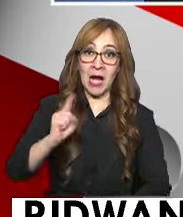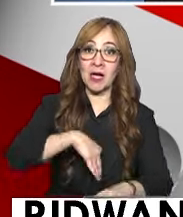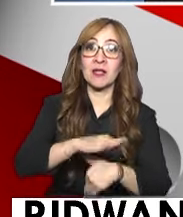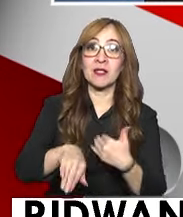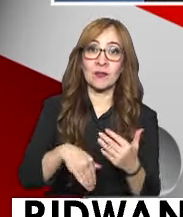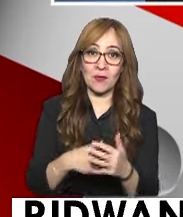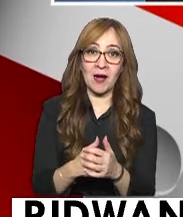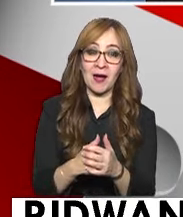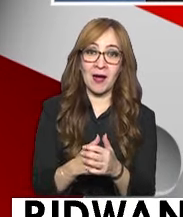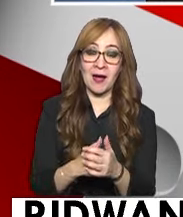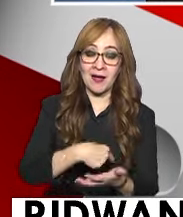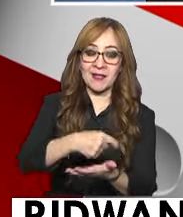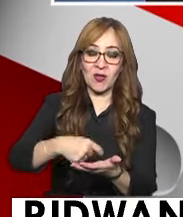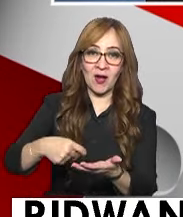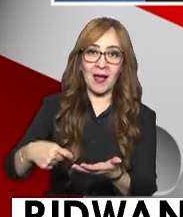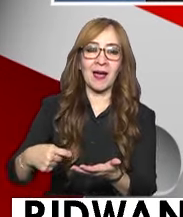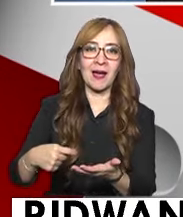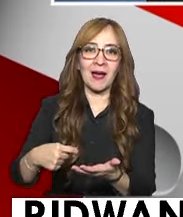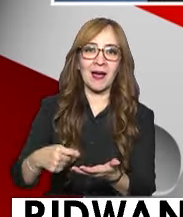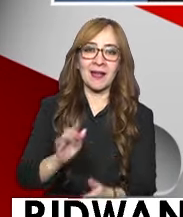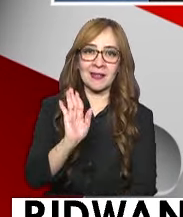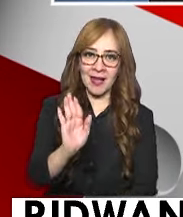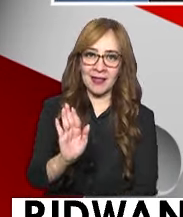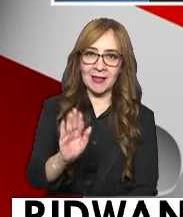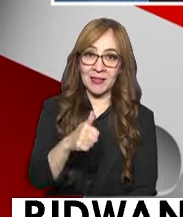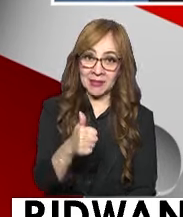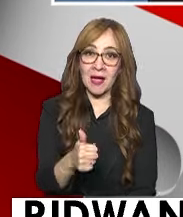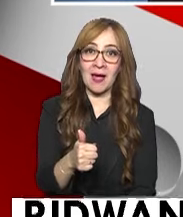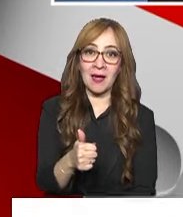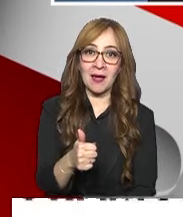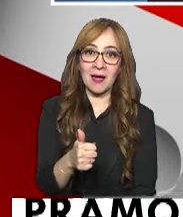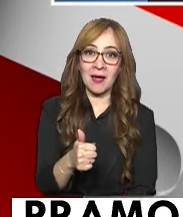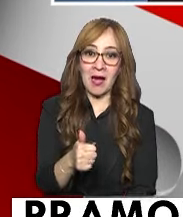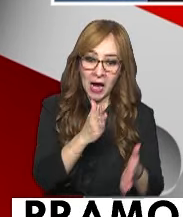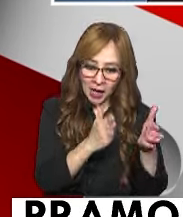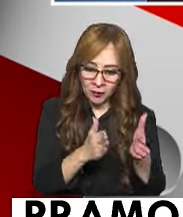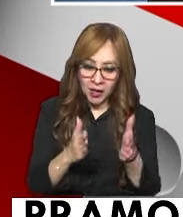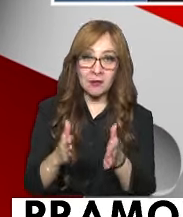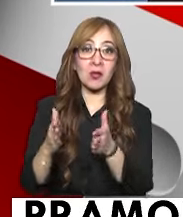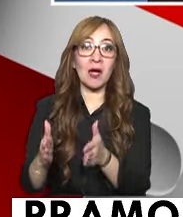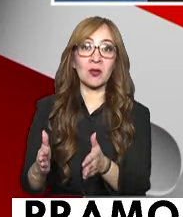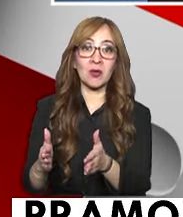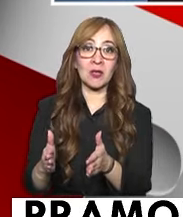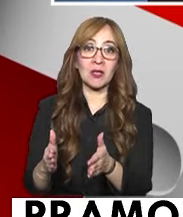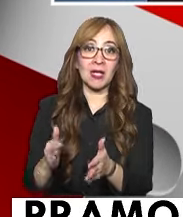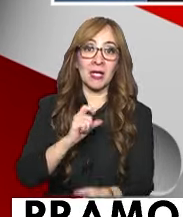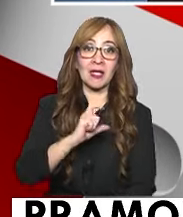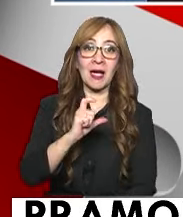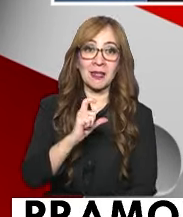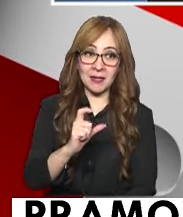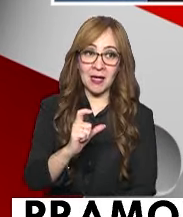semua sekolah-sekolah nantinya bisa mengatur dengan caranya